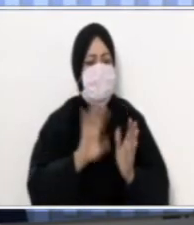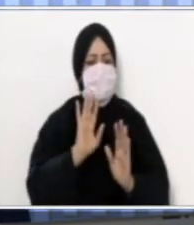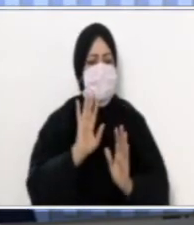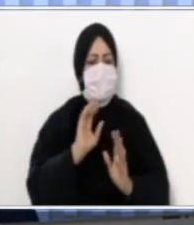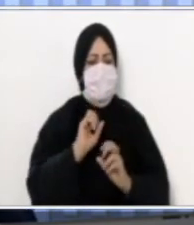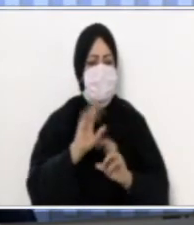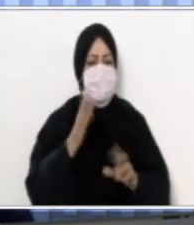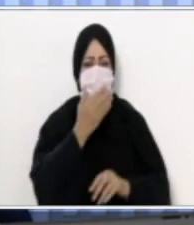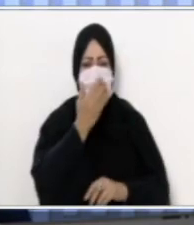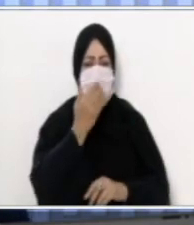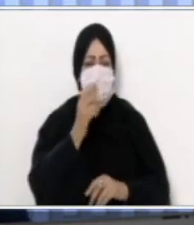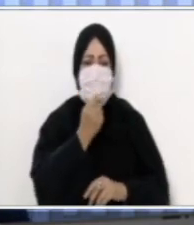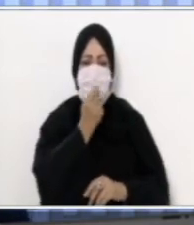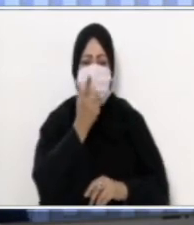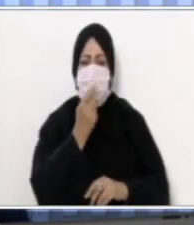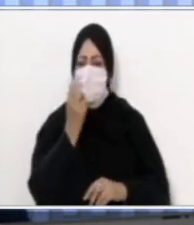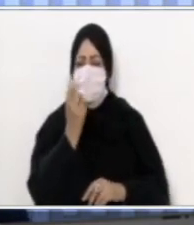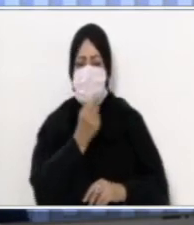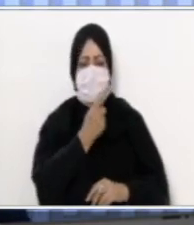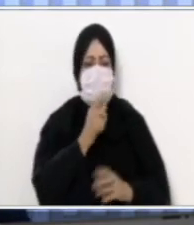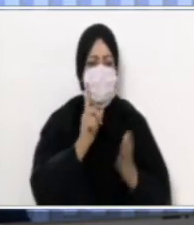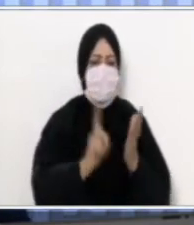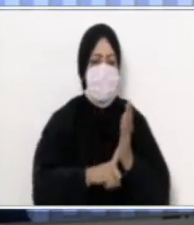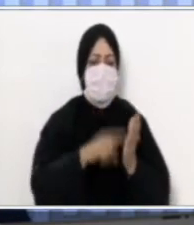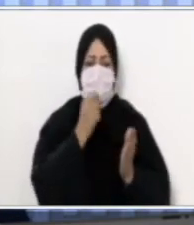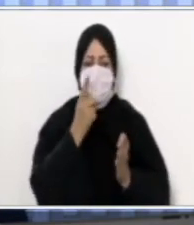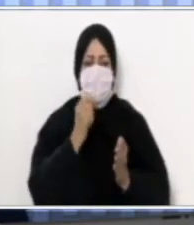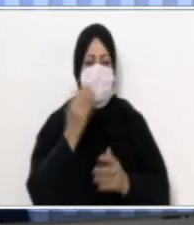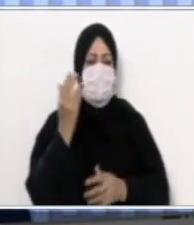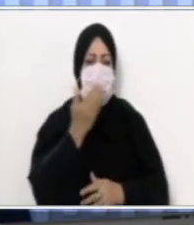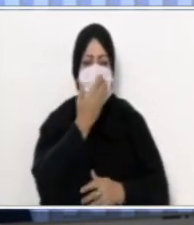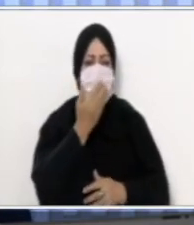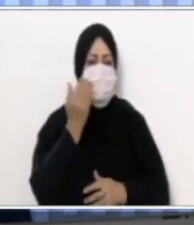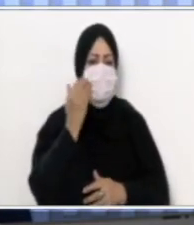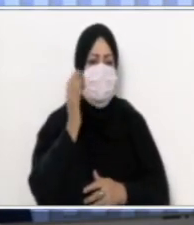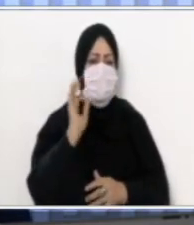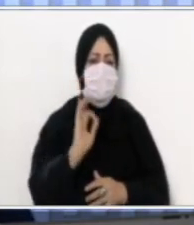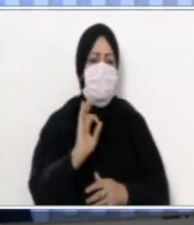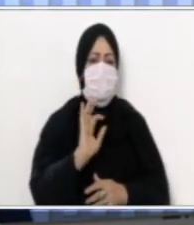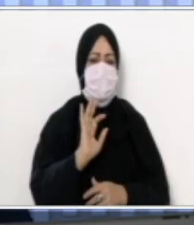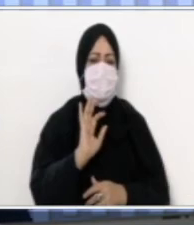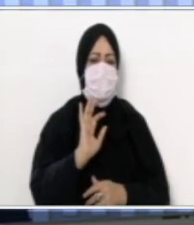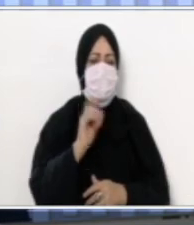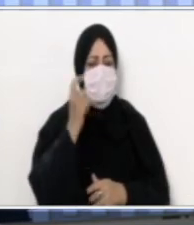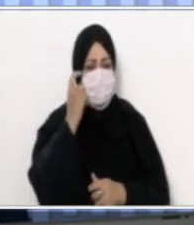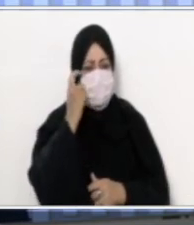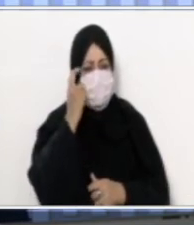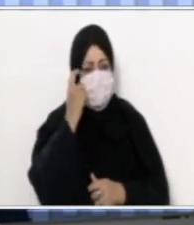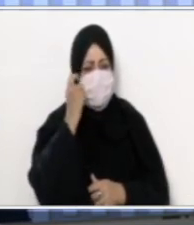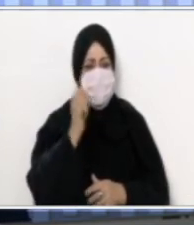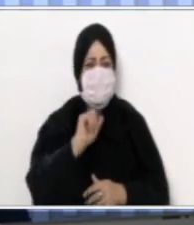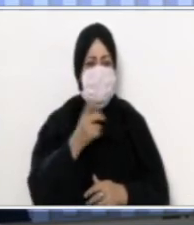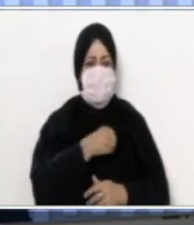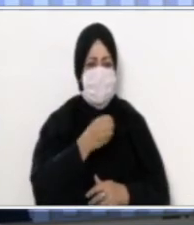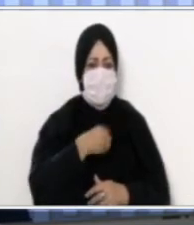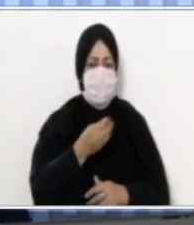لا تعطى هكذا عامة للناس، وإنما تعطى لكل شخص بحسب سكر، يختلف كما يعرفه